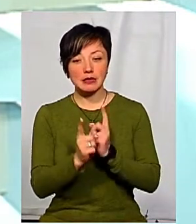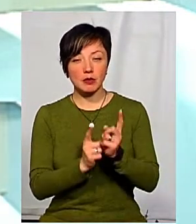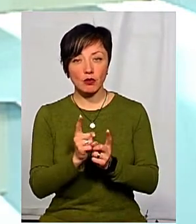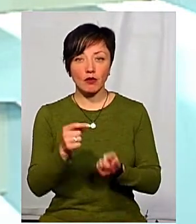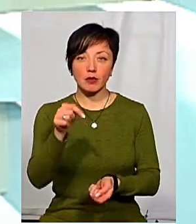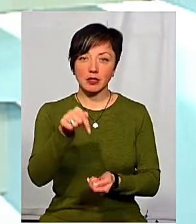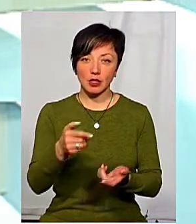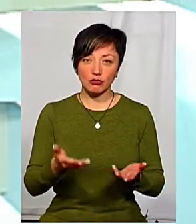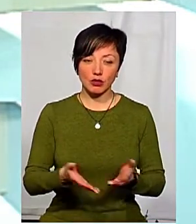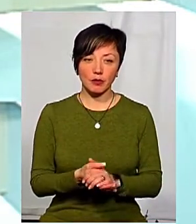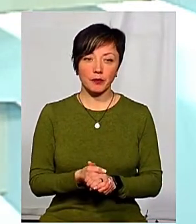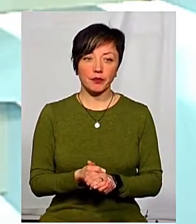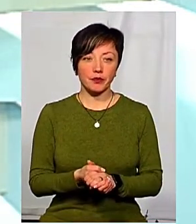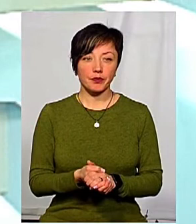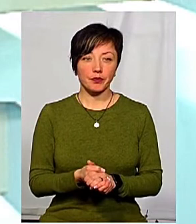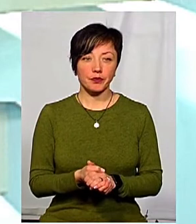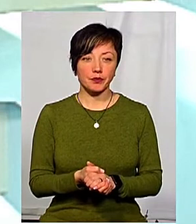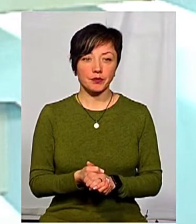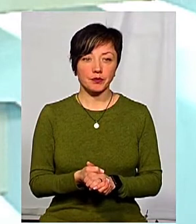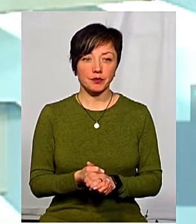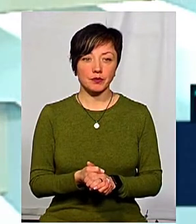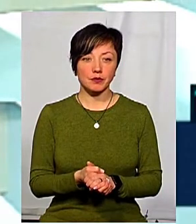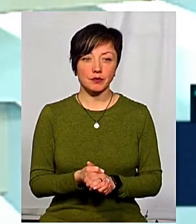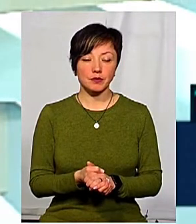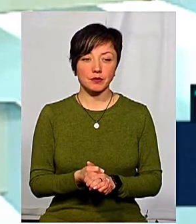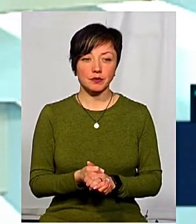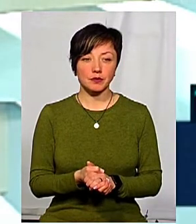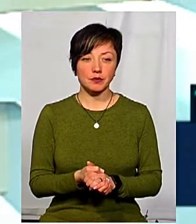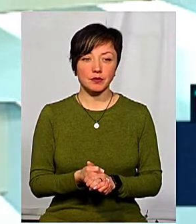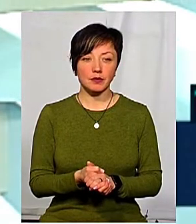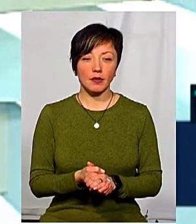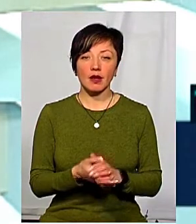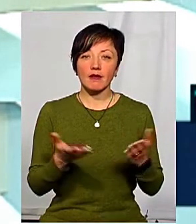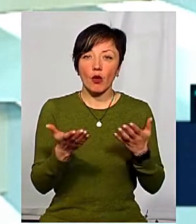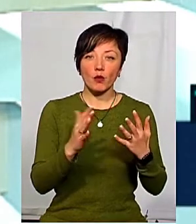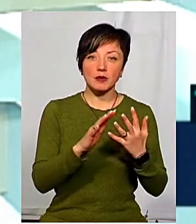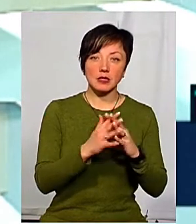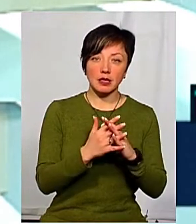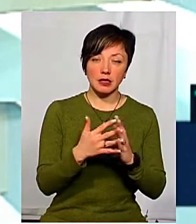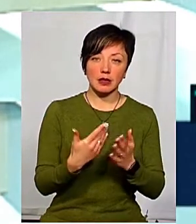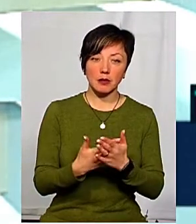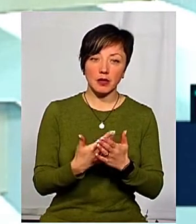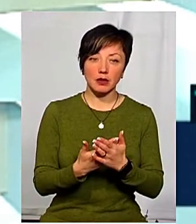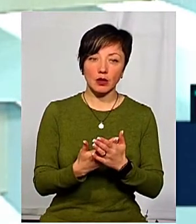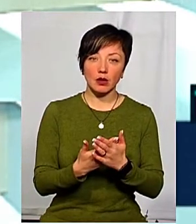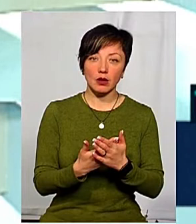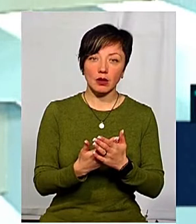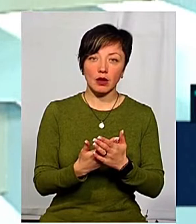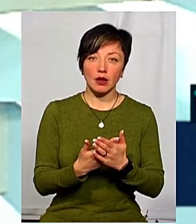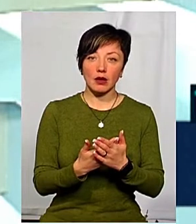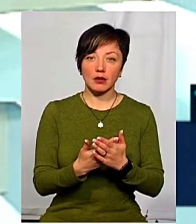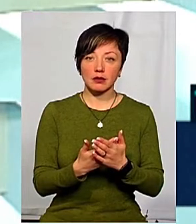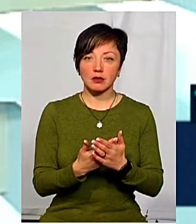змінював призначення. В якомусь селі, наприклад, комунікації